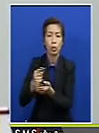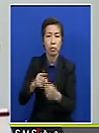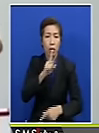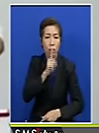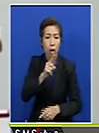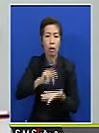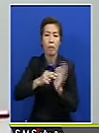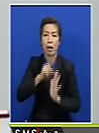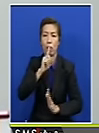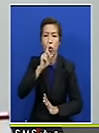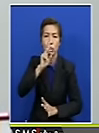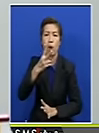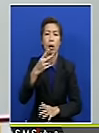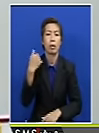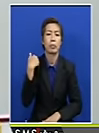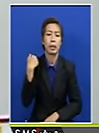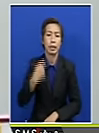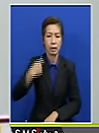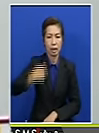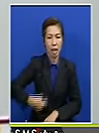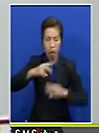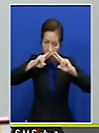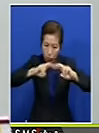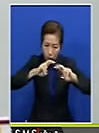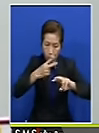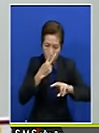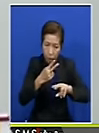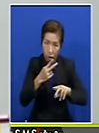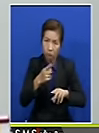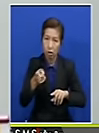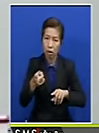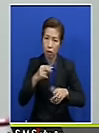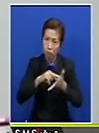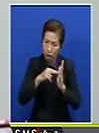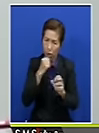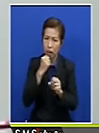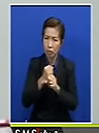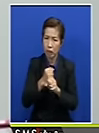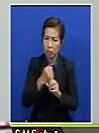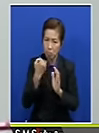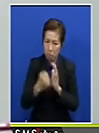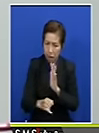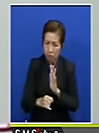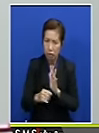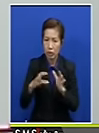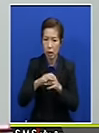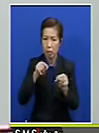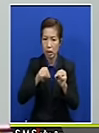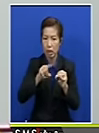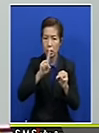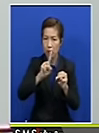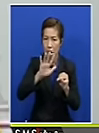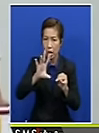การฟ้องนี้ก็เป็นการฟ้องซ้ำซ้อนทางด้านทนายก็กำลังศึกษาเรื่องนี้อยู่ว่าจะเข้าข่ายประพฤติมิชอบมาต